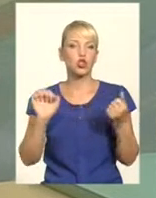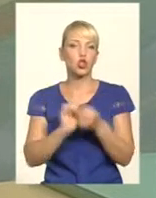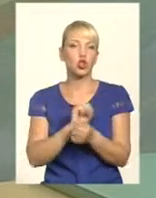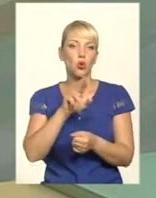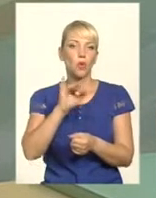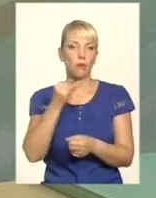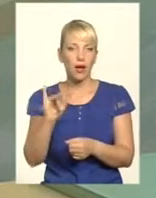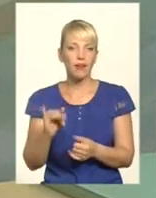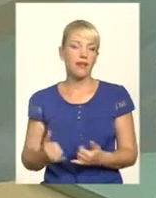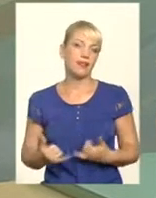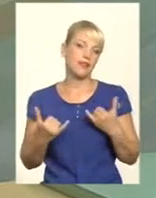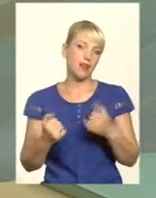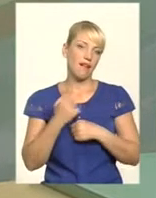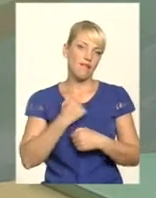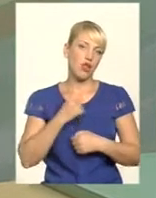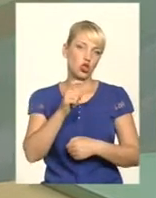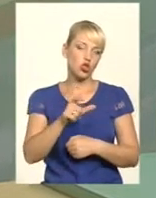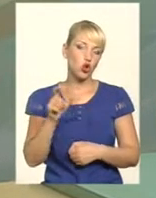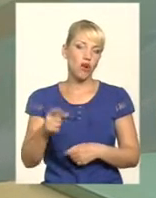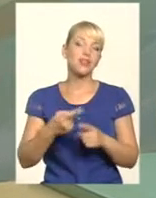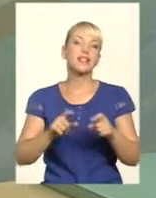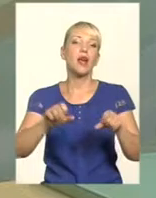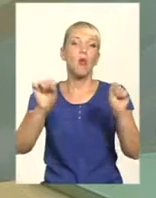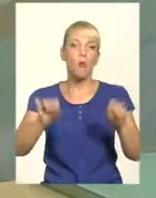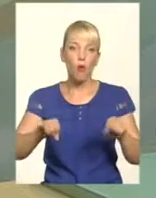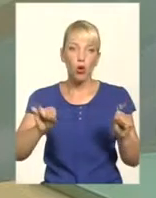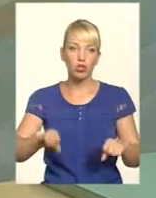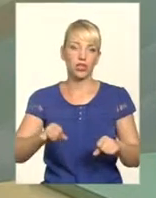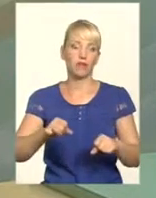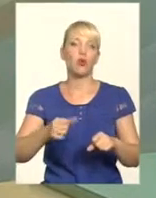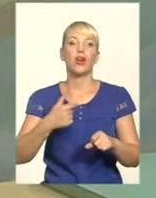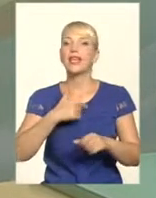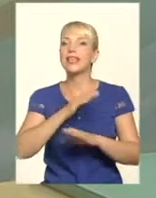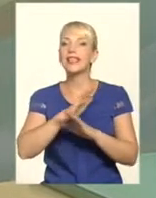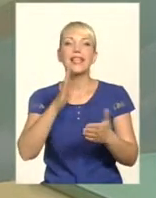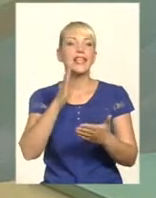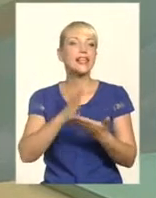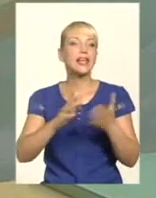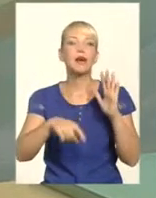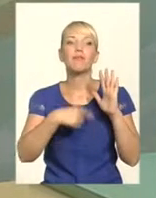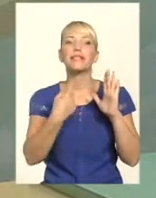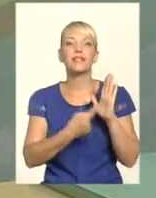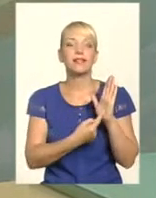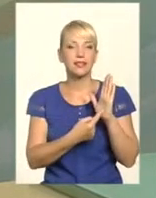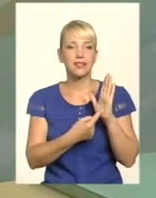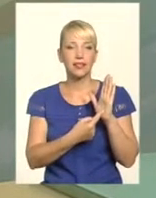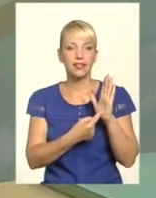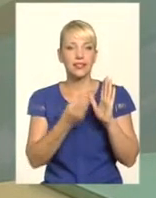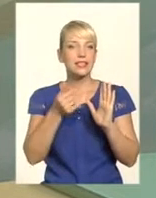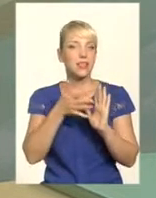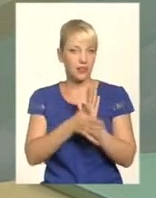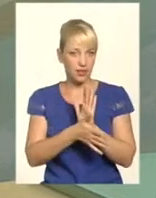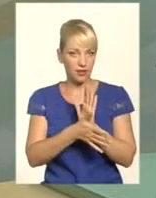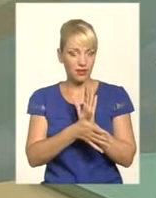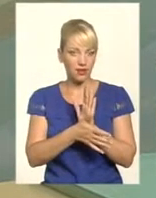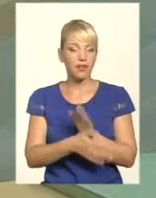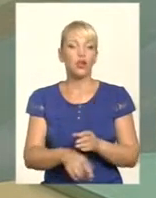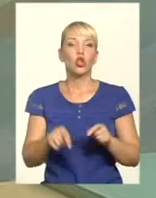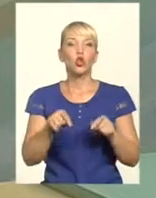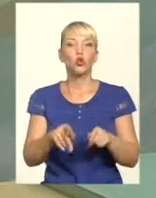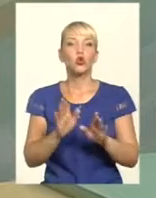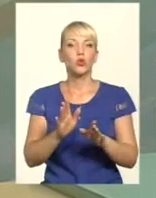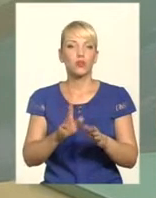що це можливо в наших умовах. І тут не є питання таке затрат. Тут питання контролю,